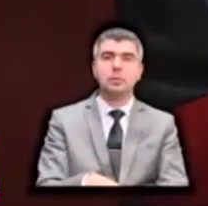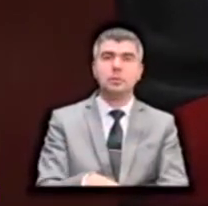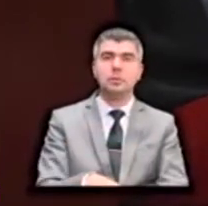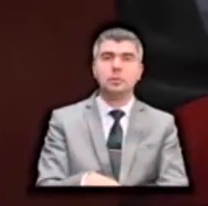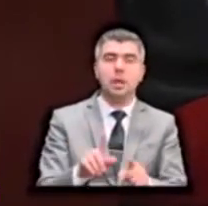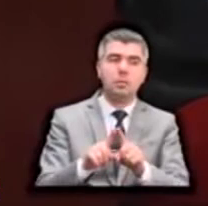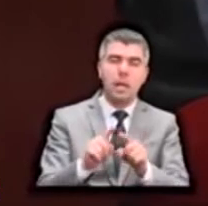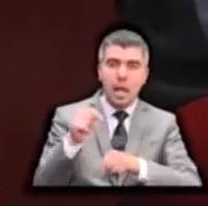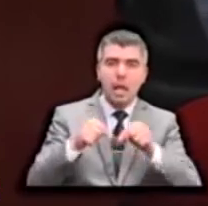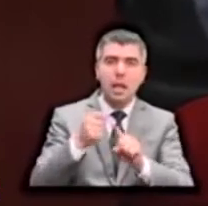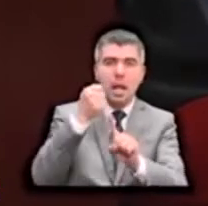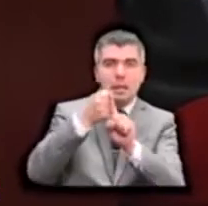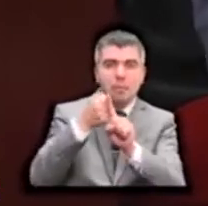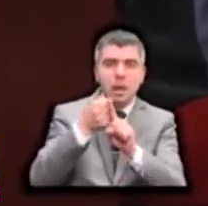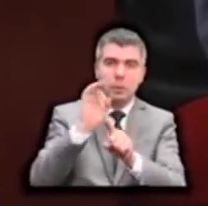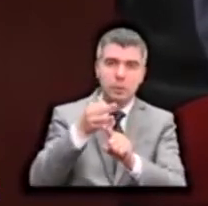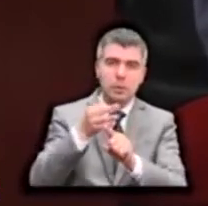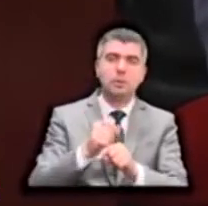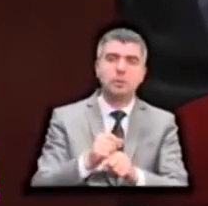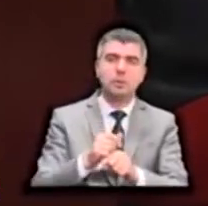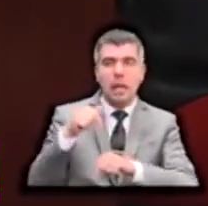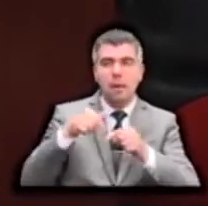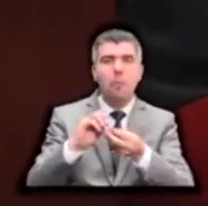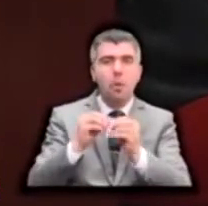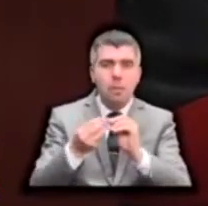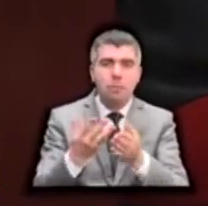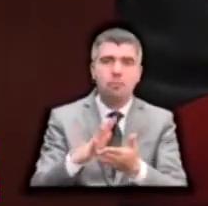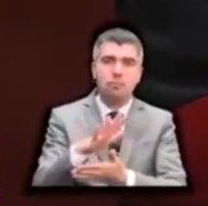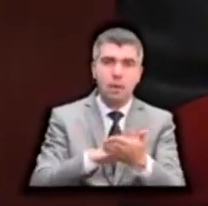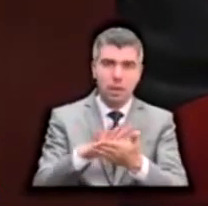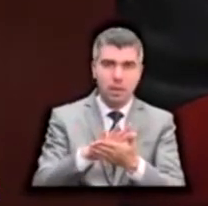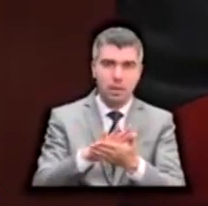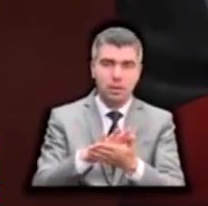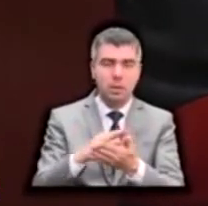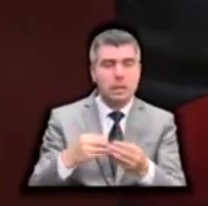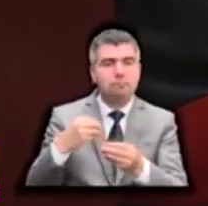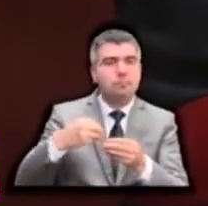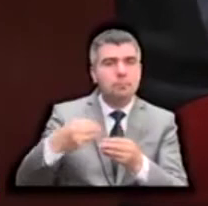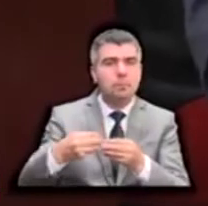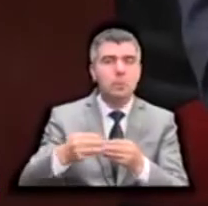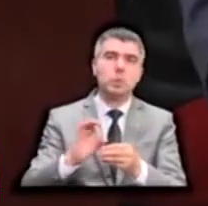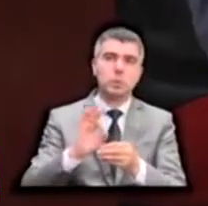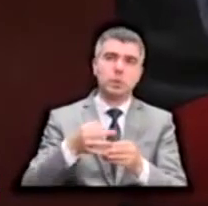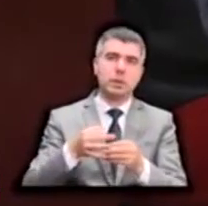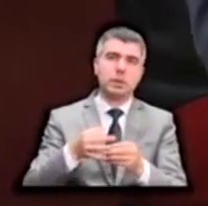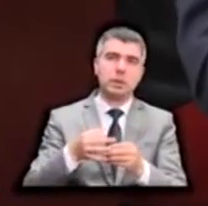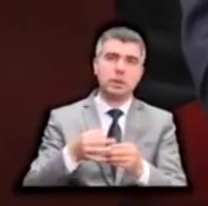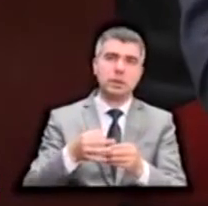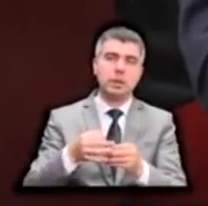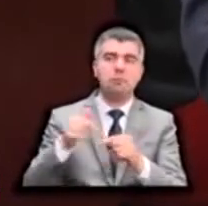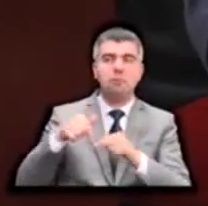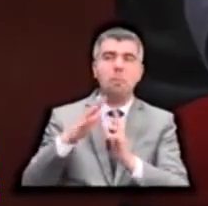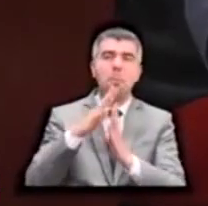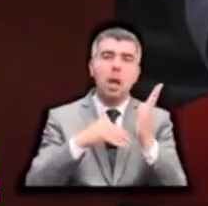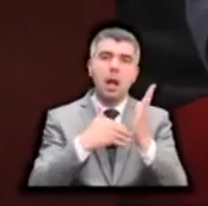أن كان هناك تقدم، كان إكراهات، كان تأخر في بعض